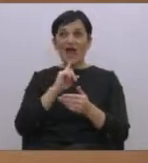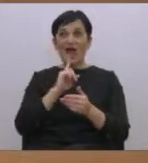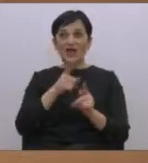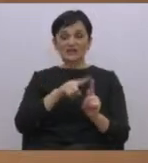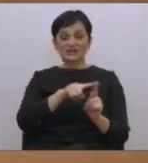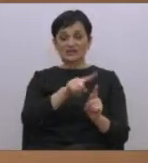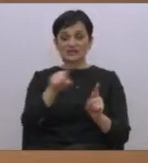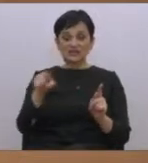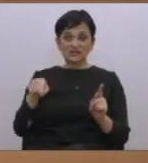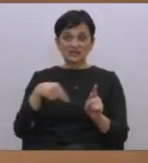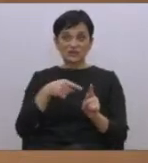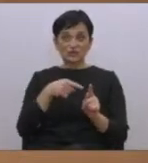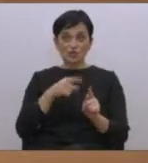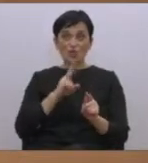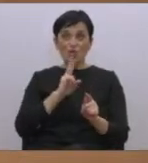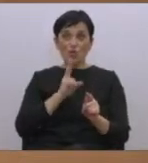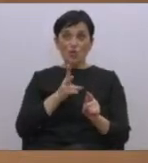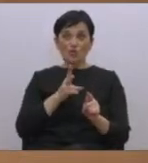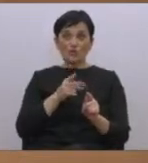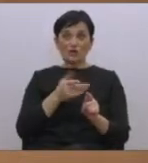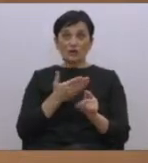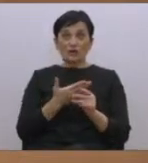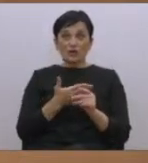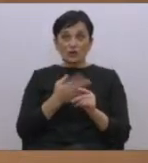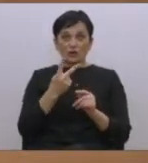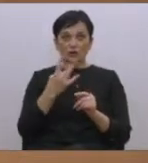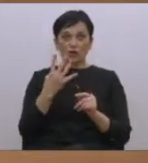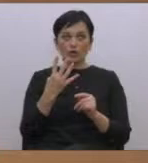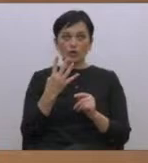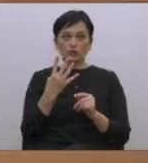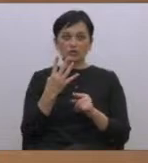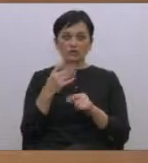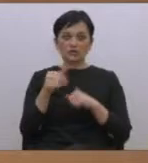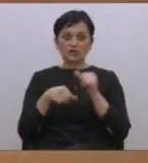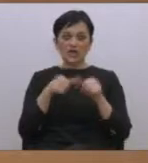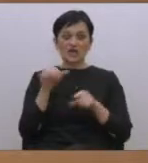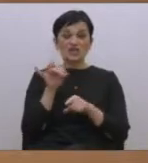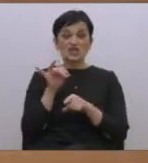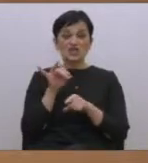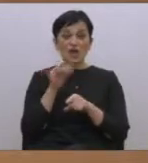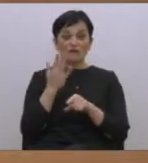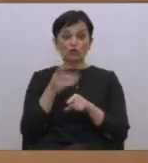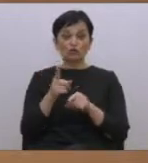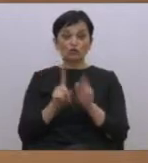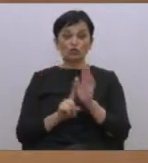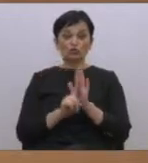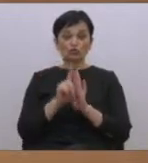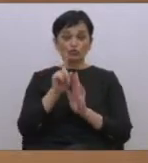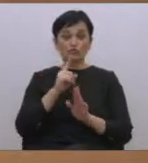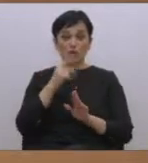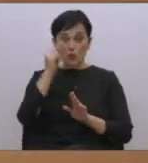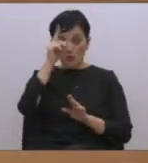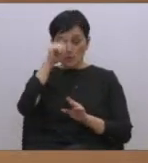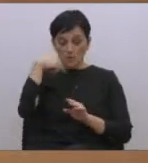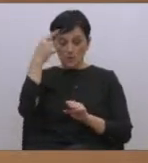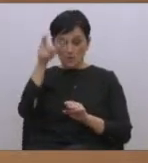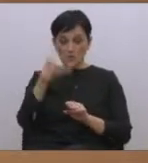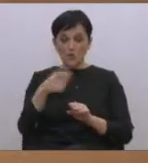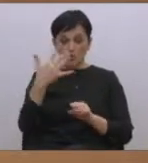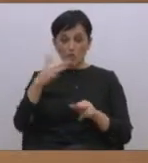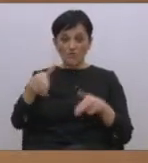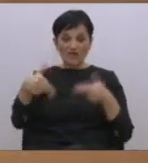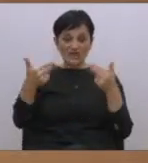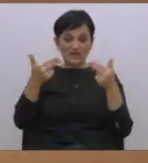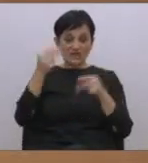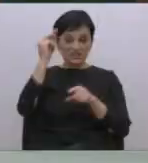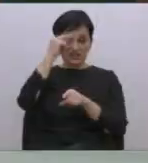ხო ორ წელზეა გათვლილი, ანუ 24 წლის იანვრიდან თუ შევა ძალაში პირი რომელიც უკვე სწავლობს დისტანციურ სწავლებაზე,